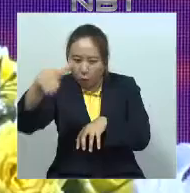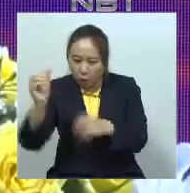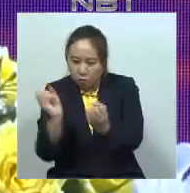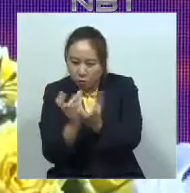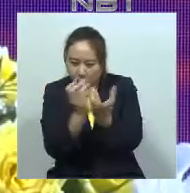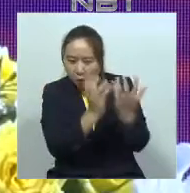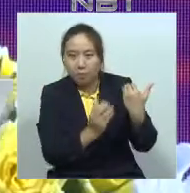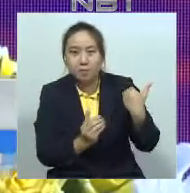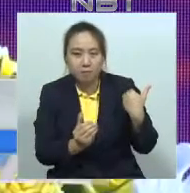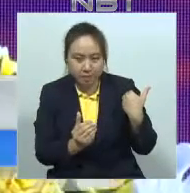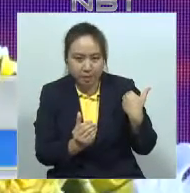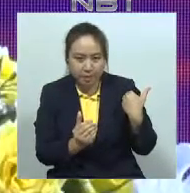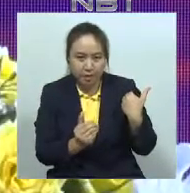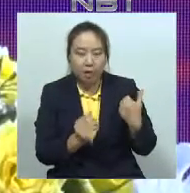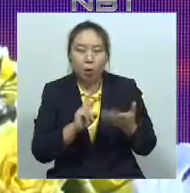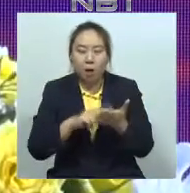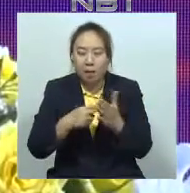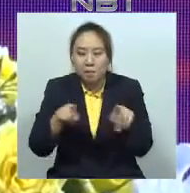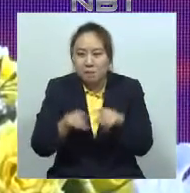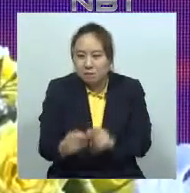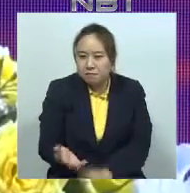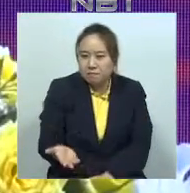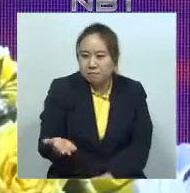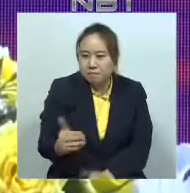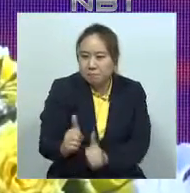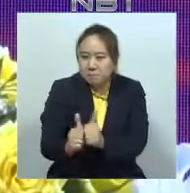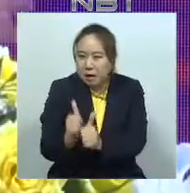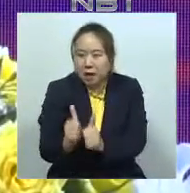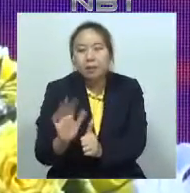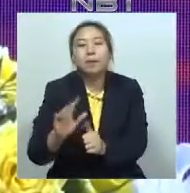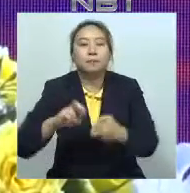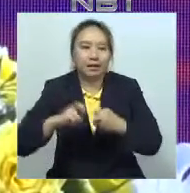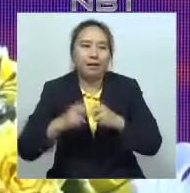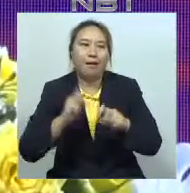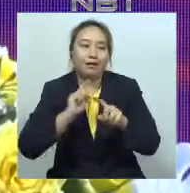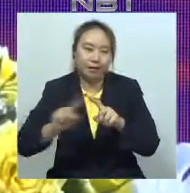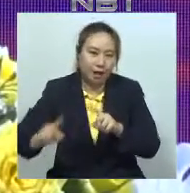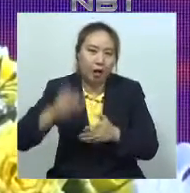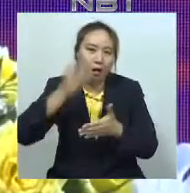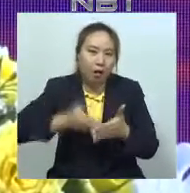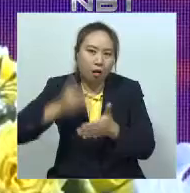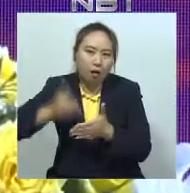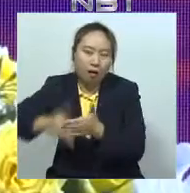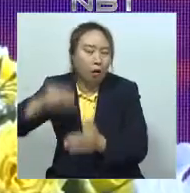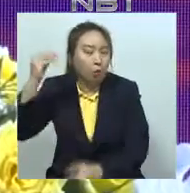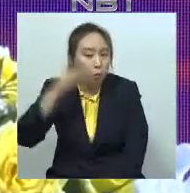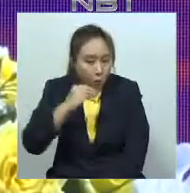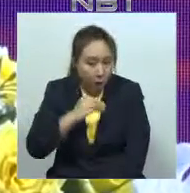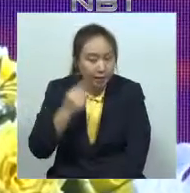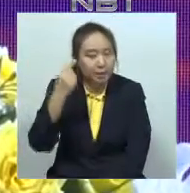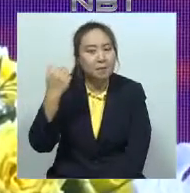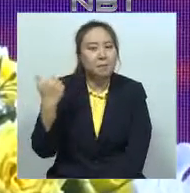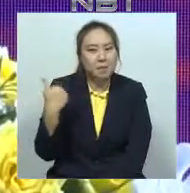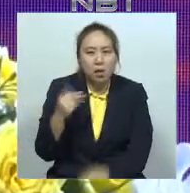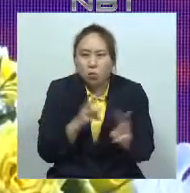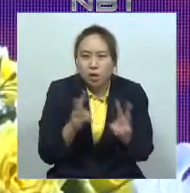ายนะไม่ใช่ท้ากันข้างถนนนี่ไม่ใช่นี่คือท้าทายของปัญหาต่างๆอุปสรรคต่างๆที่มันท้าเราอยู่ทุกวันเนี่ยเราจะมีมาตรการรองรับสิ่